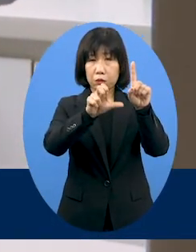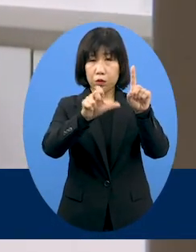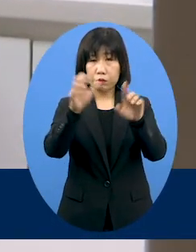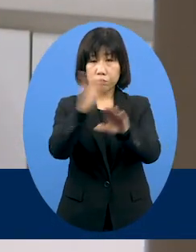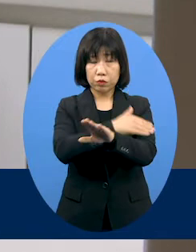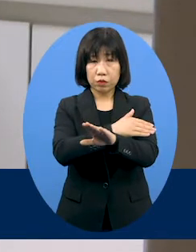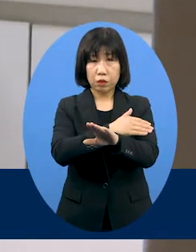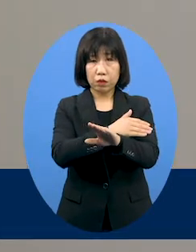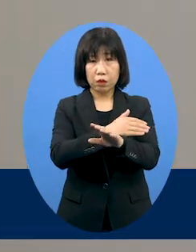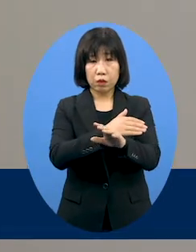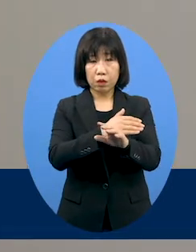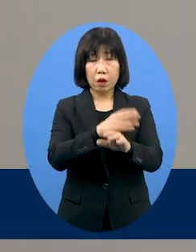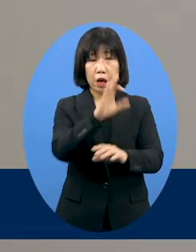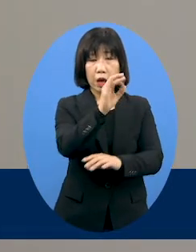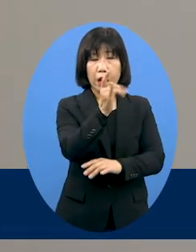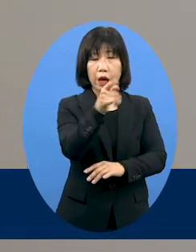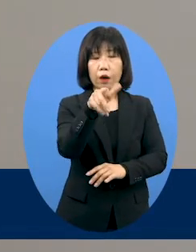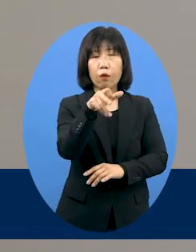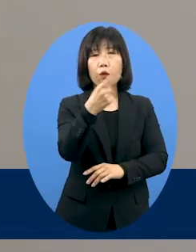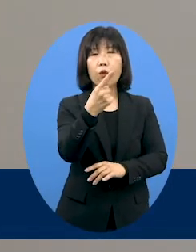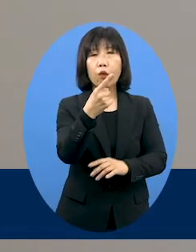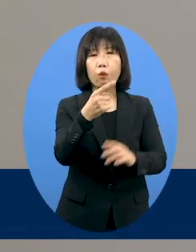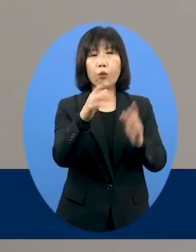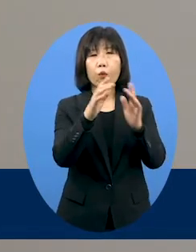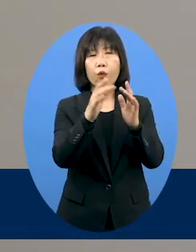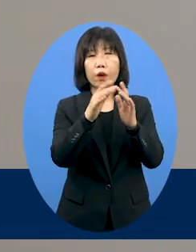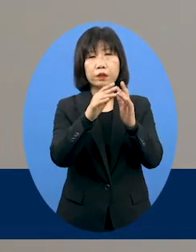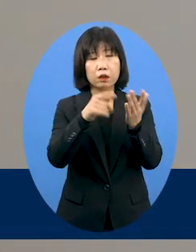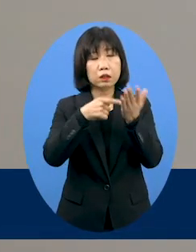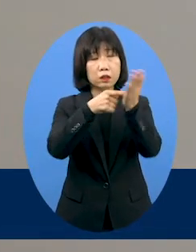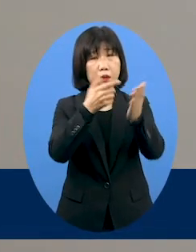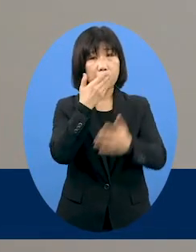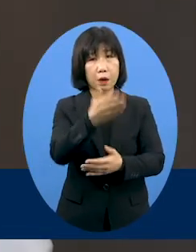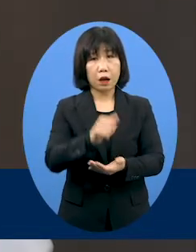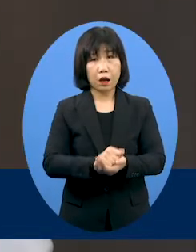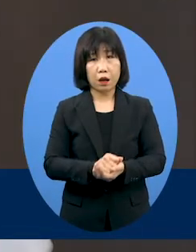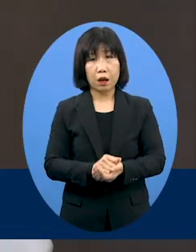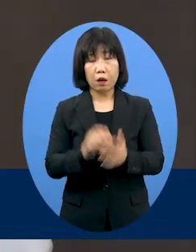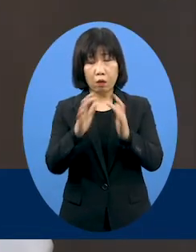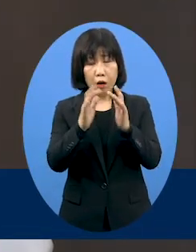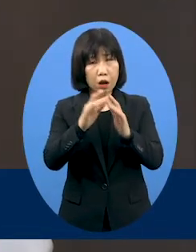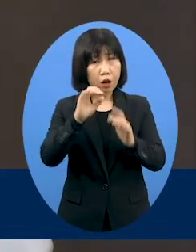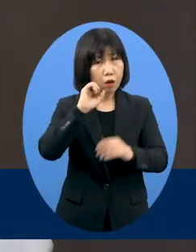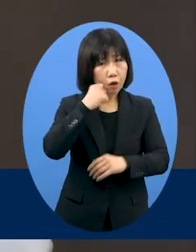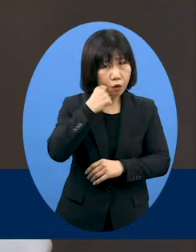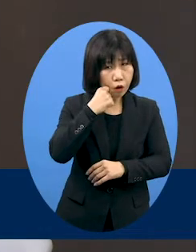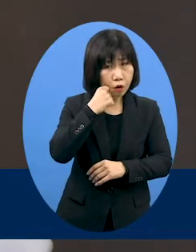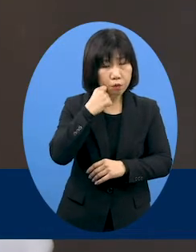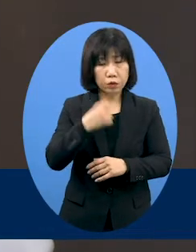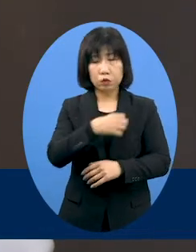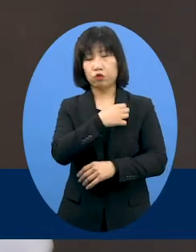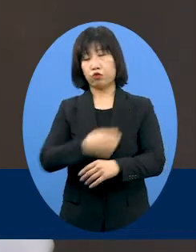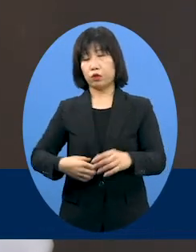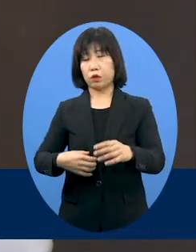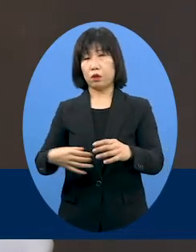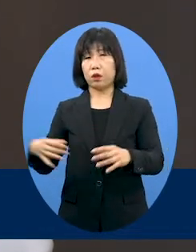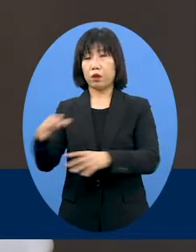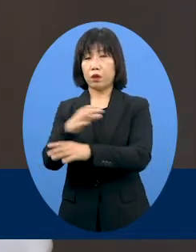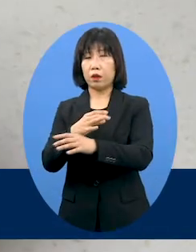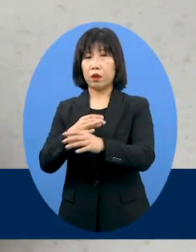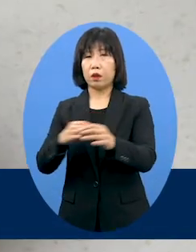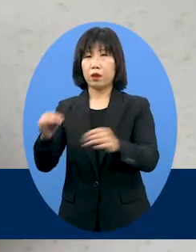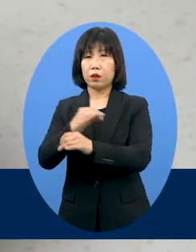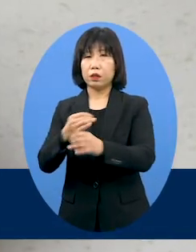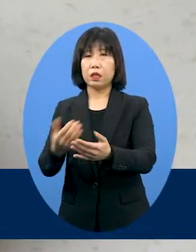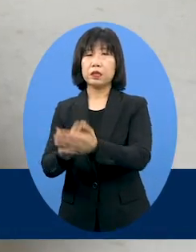임산부 친환경 농산물 쇼핑몰 에코 2 몰에서 신청 가능하며 온라인 신청이 어려운 경우 구청 경제 진흥